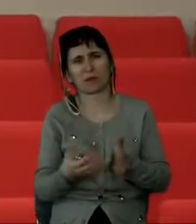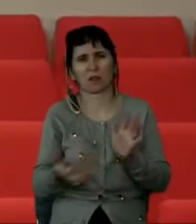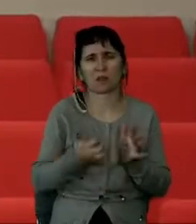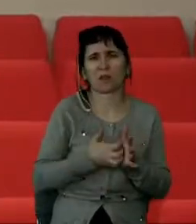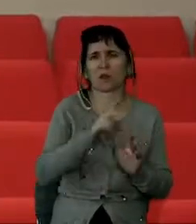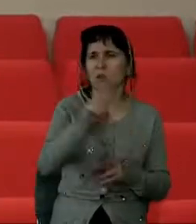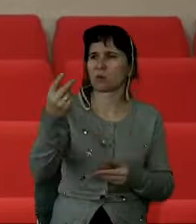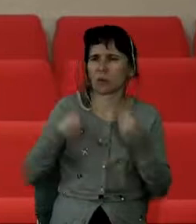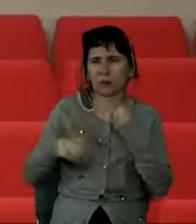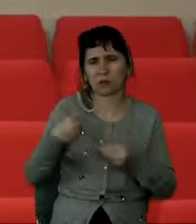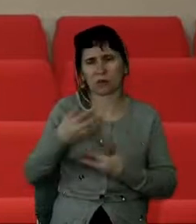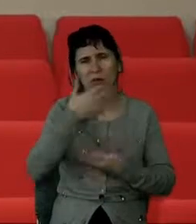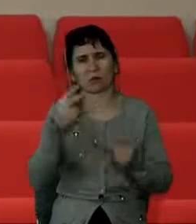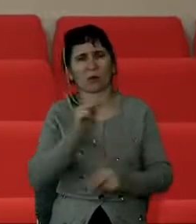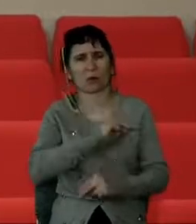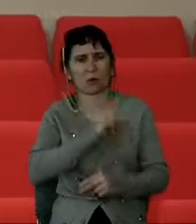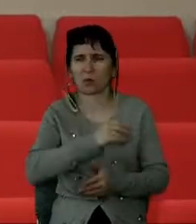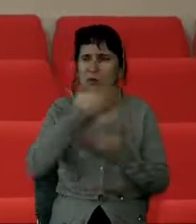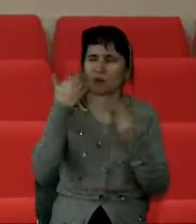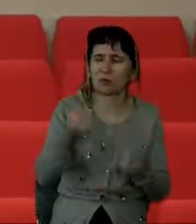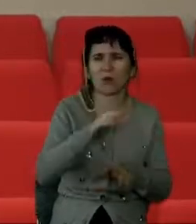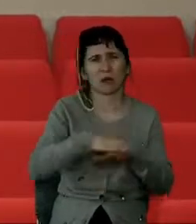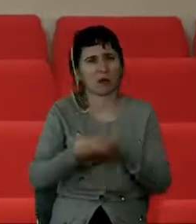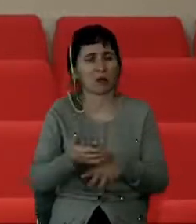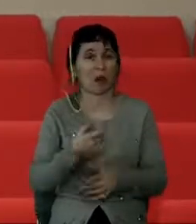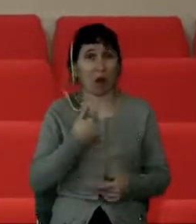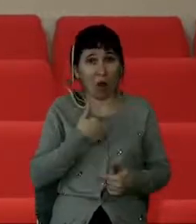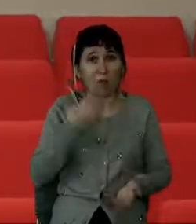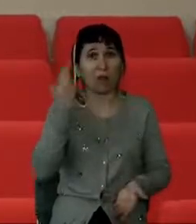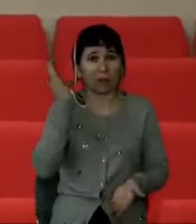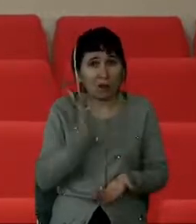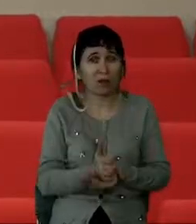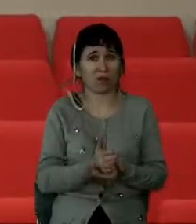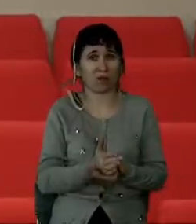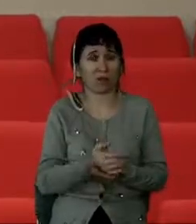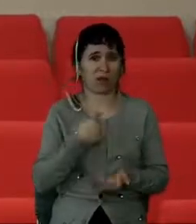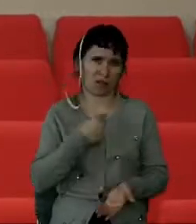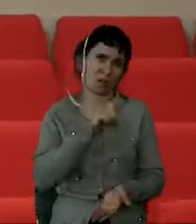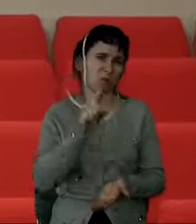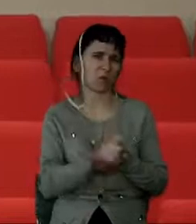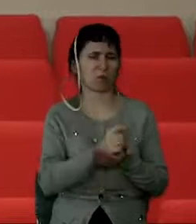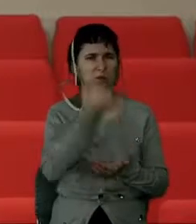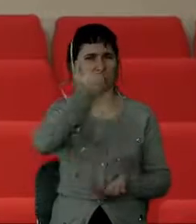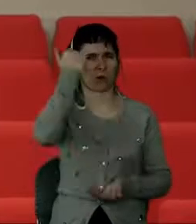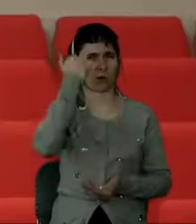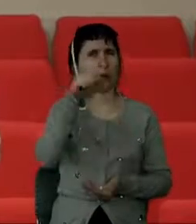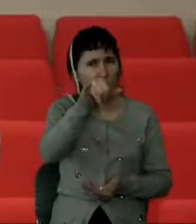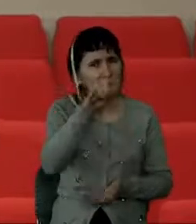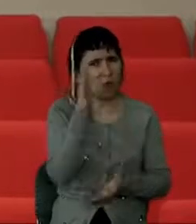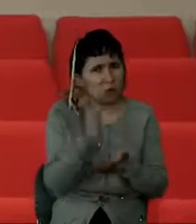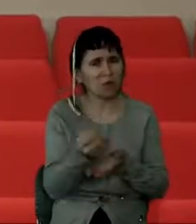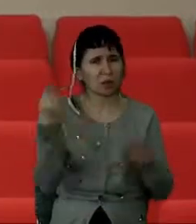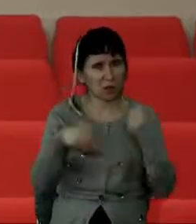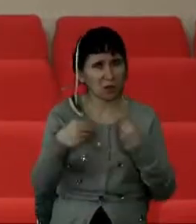що зодягнутися. Але якщо це ти маєш, будь вдячний Богові. Будь вдячний